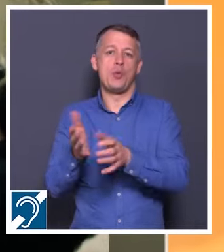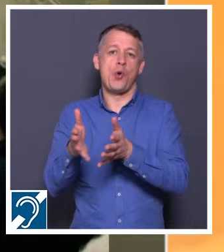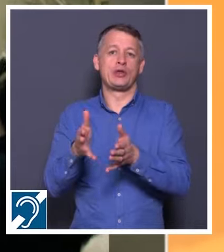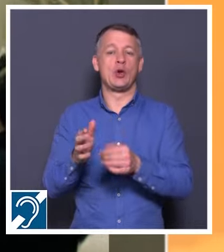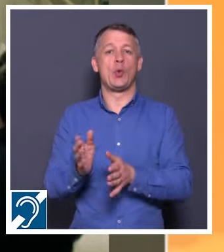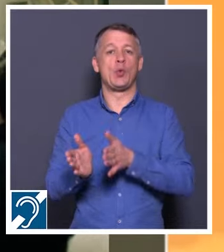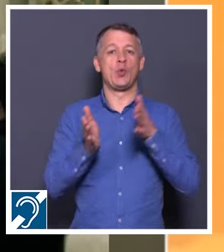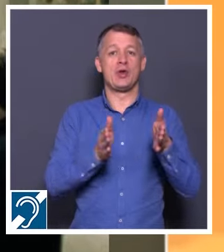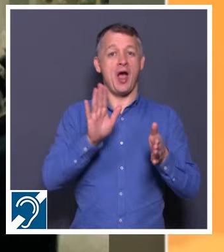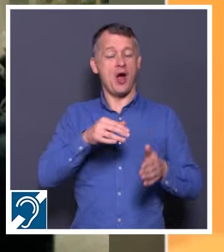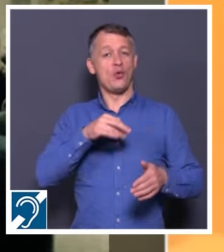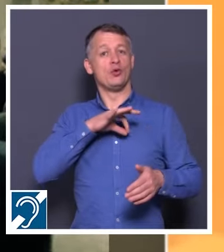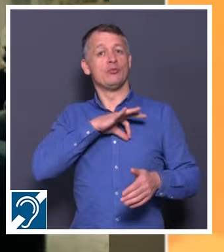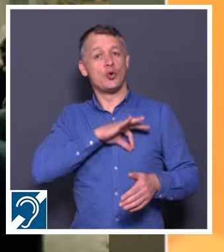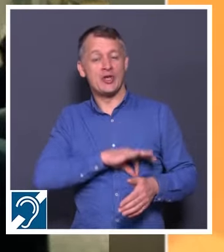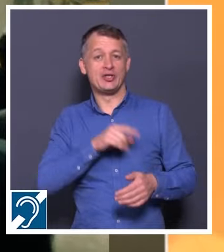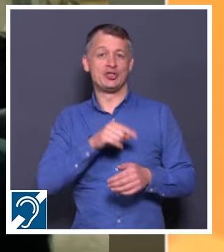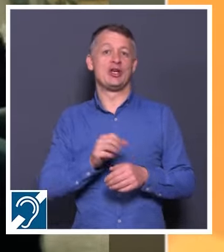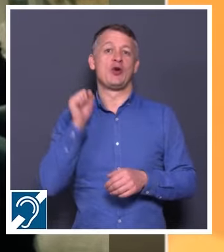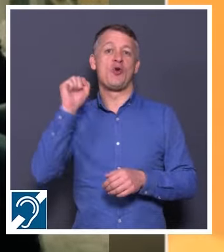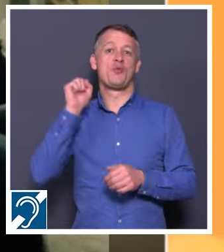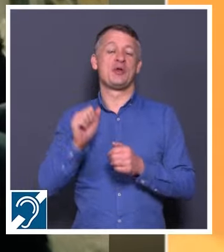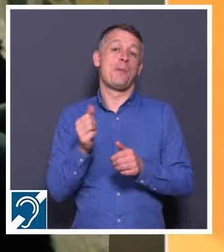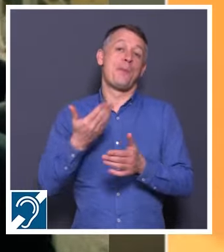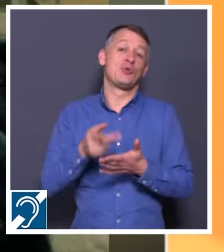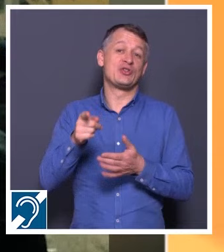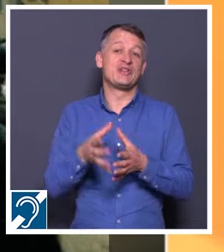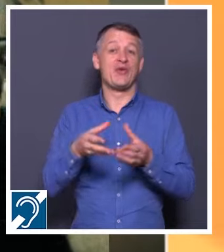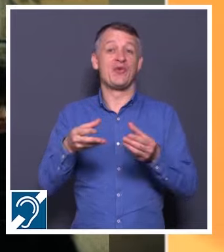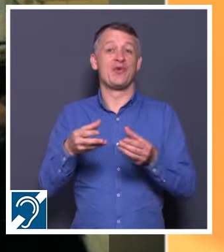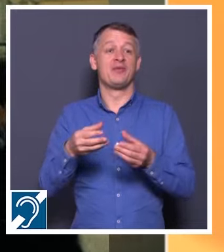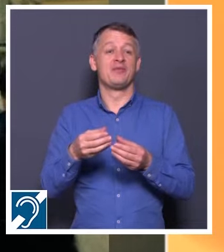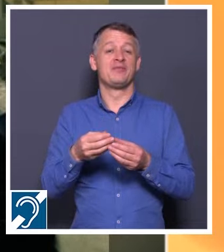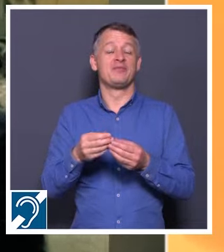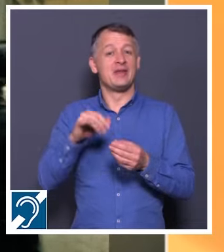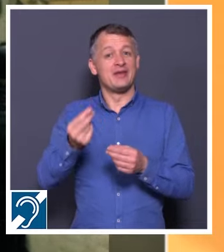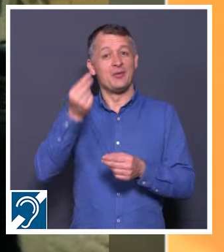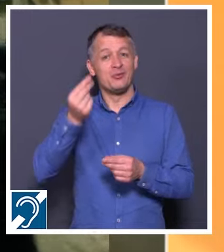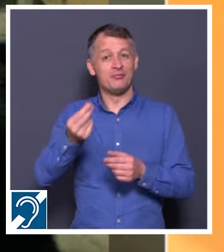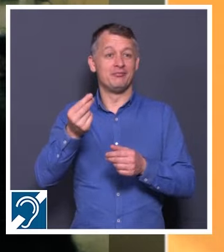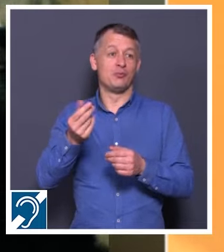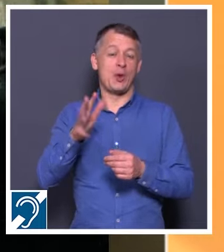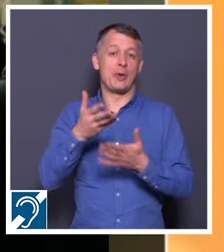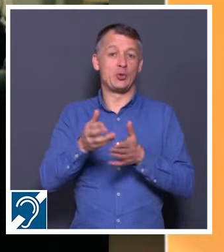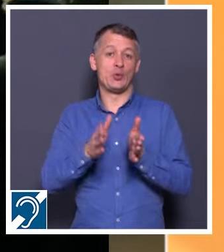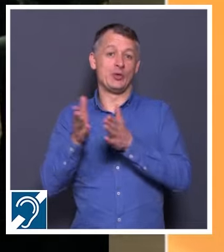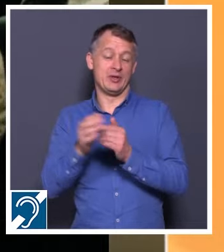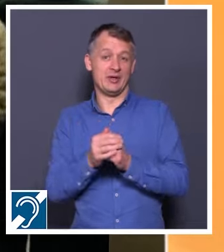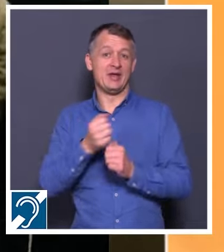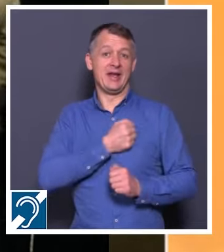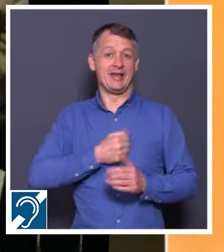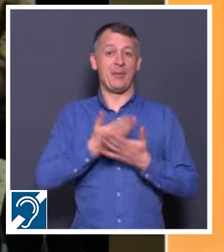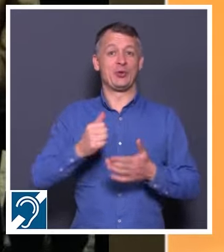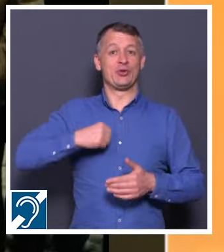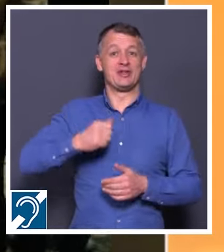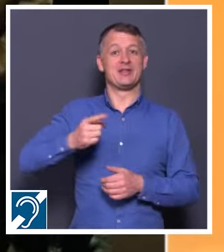drum pentru că nostalgia vinde. Deci la un capăt este îmbătrânirea societății și regretul față de